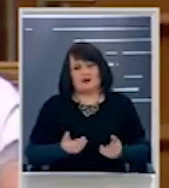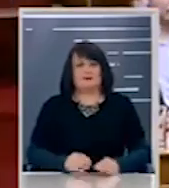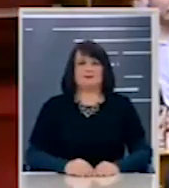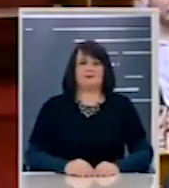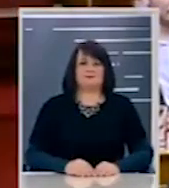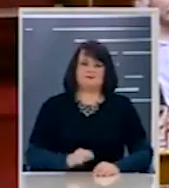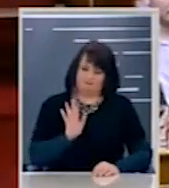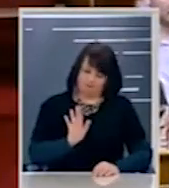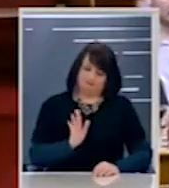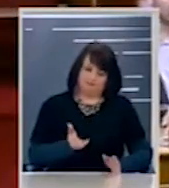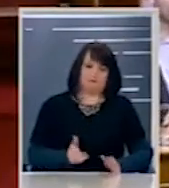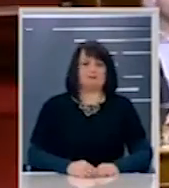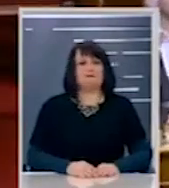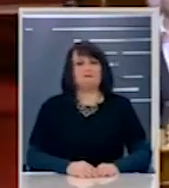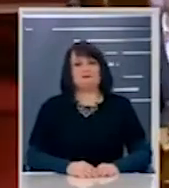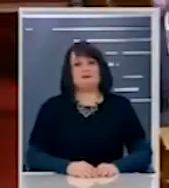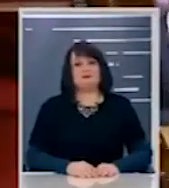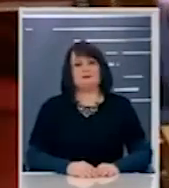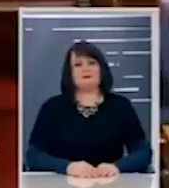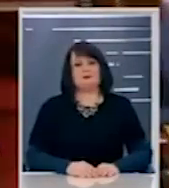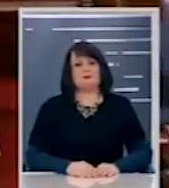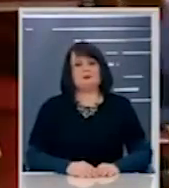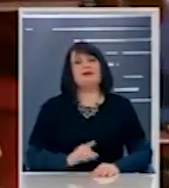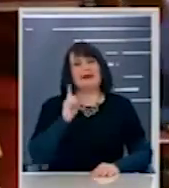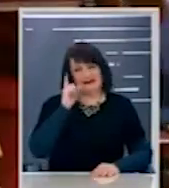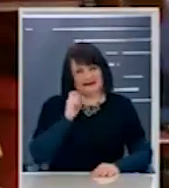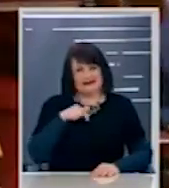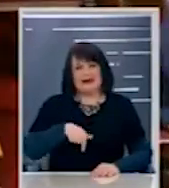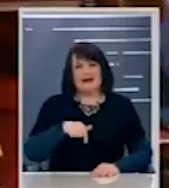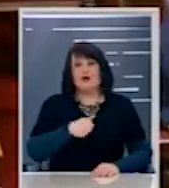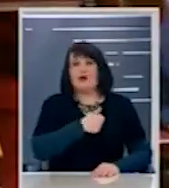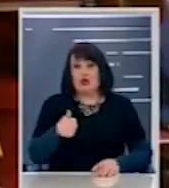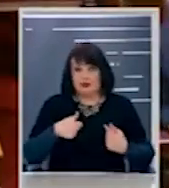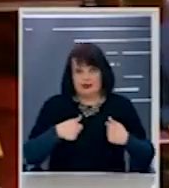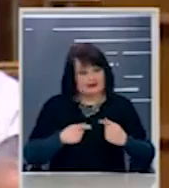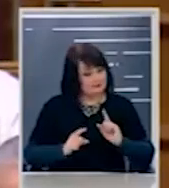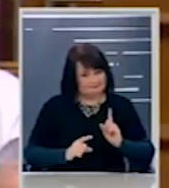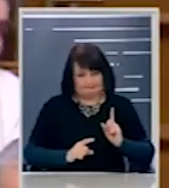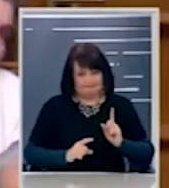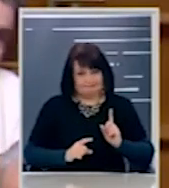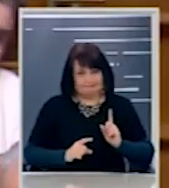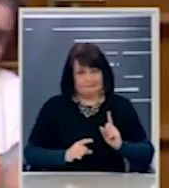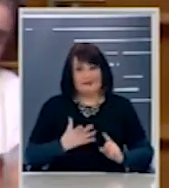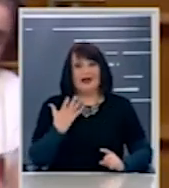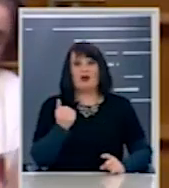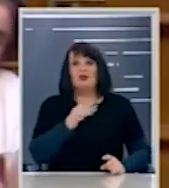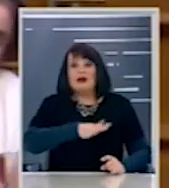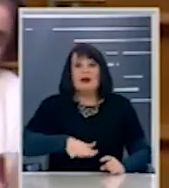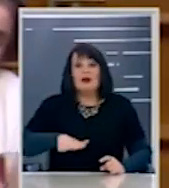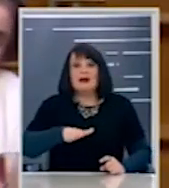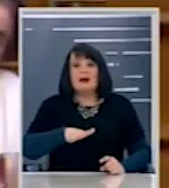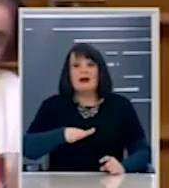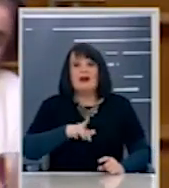Ναι, εντάξει. Ξέρετε όμως, εδώ δεν είμαστε μόνοι μας. Εδώ έχουμε απέναντί μας